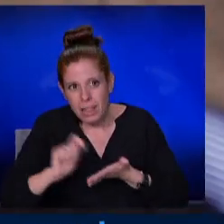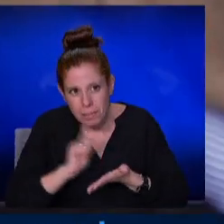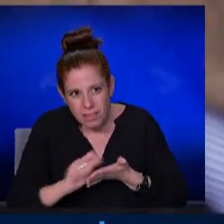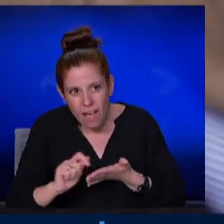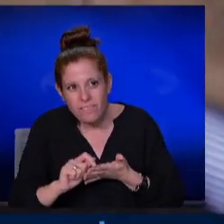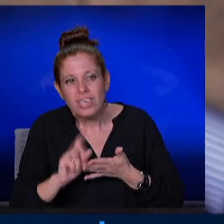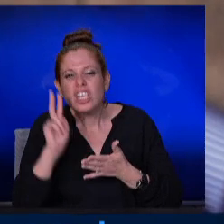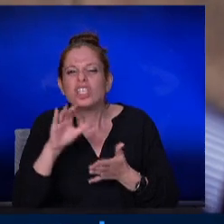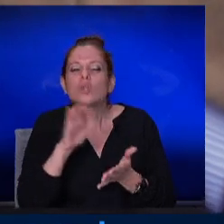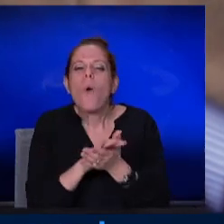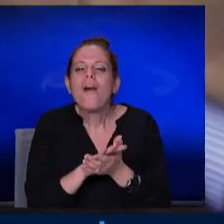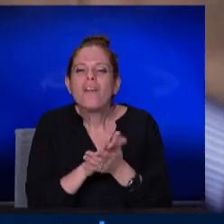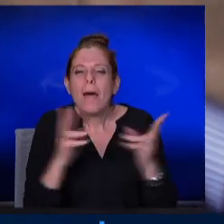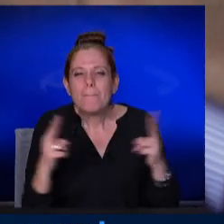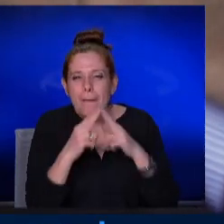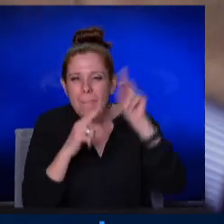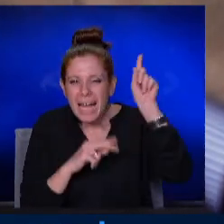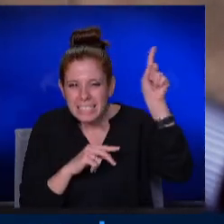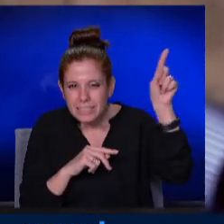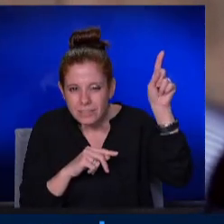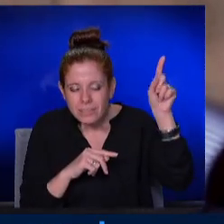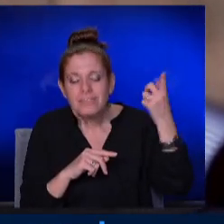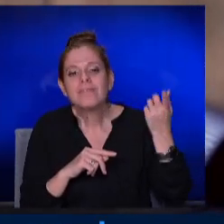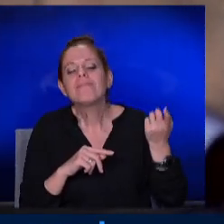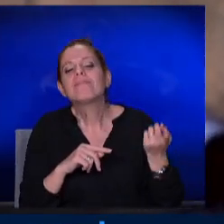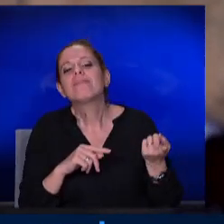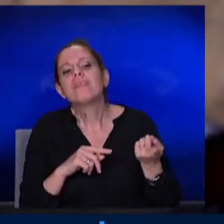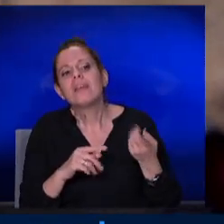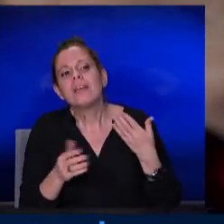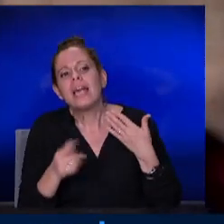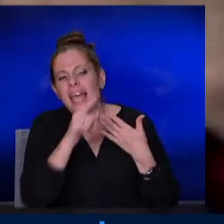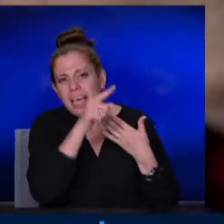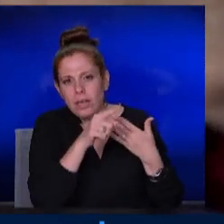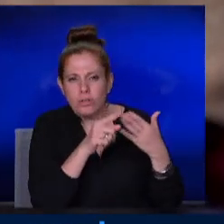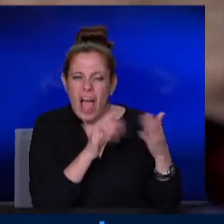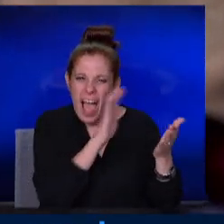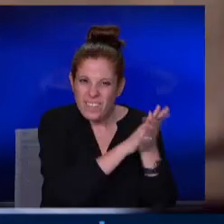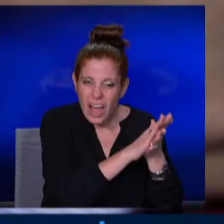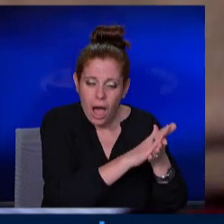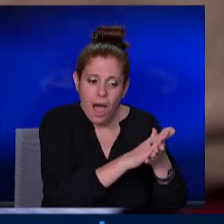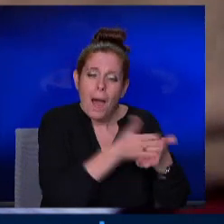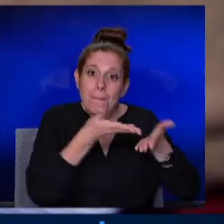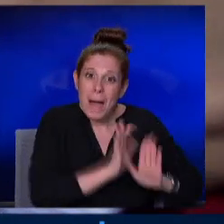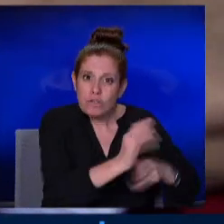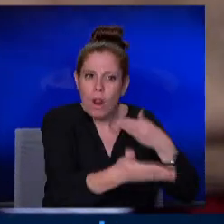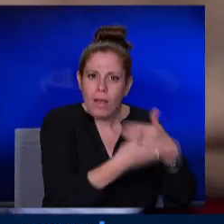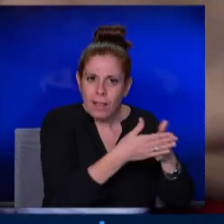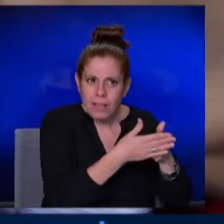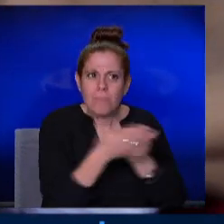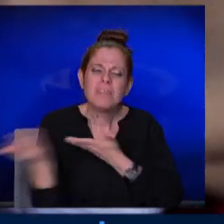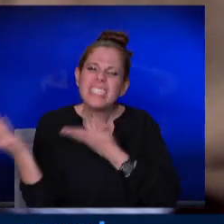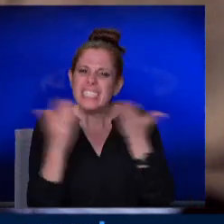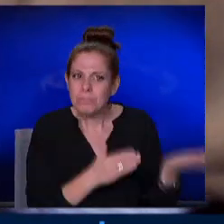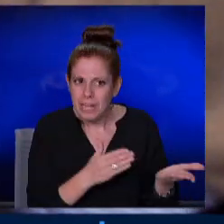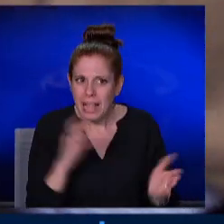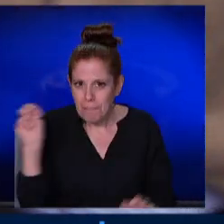יש לנו חברה בפריז, חיתנה את הבת שלה, הזמינה את